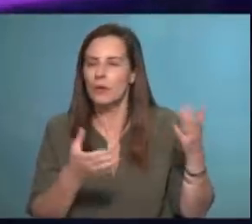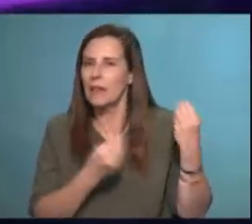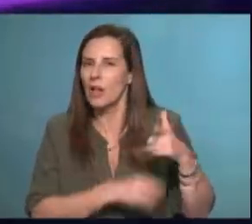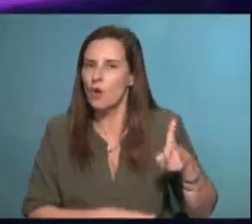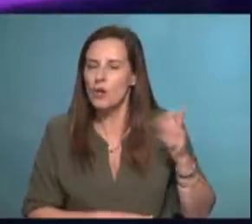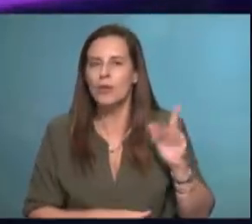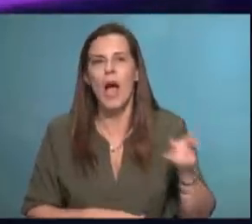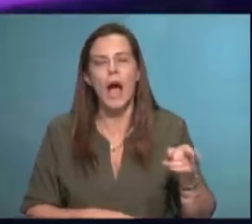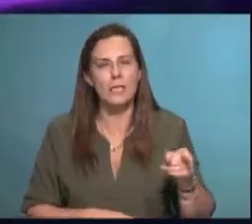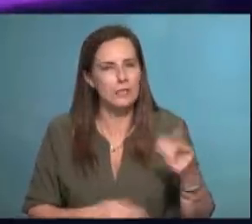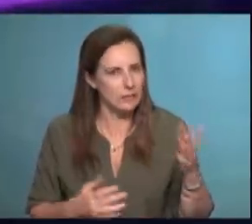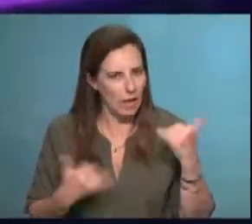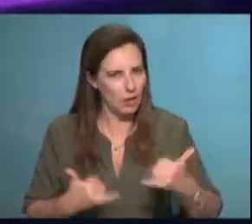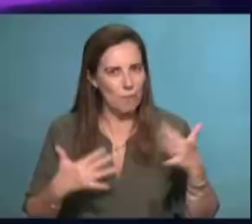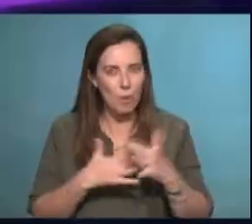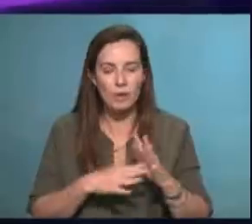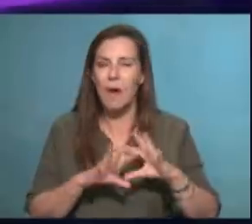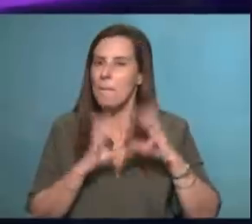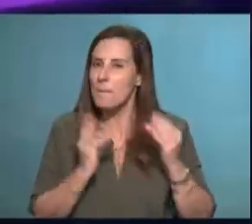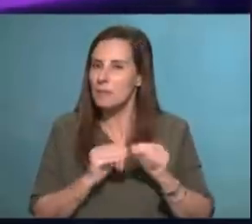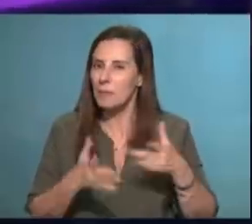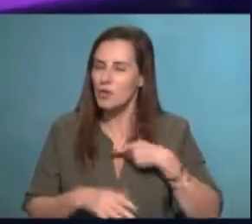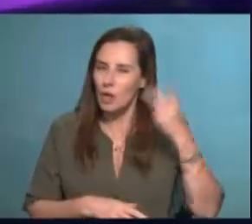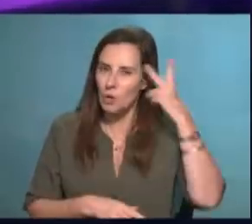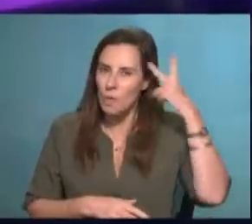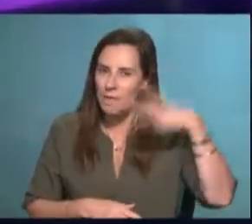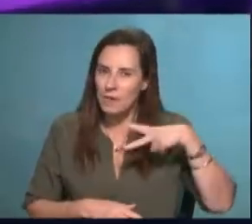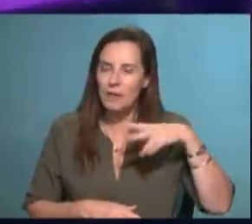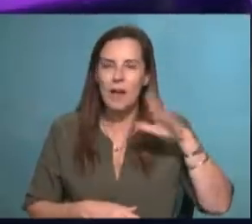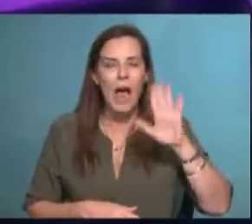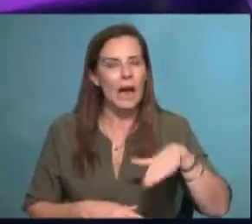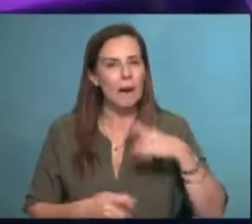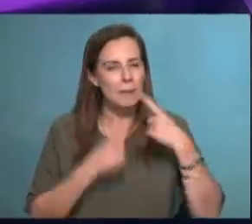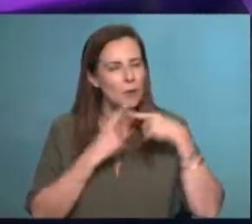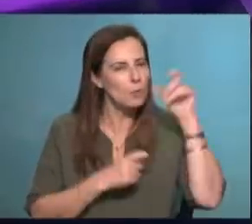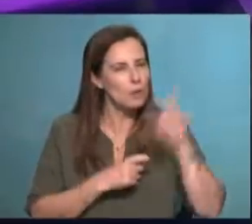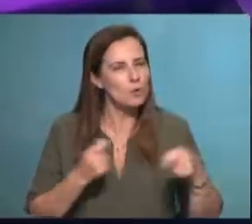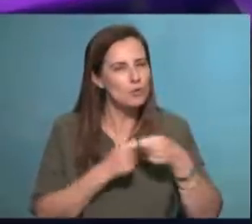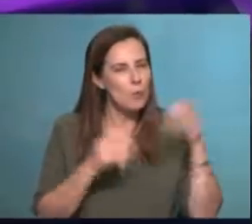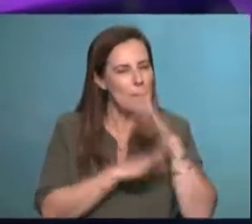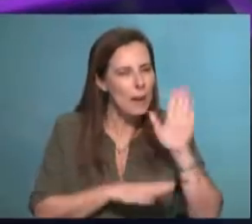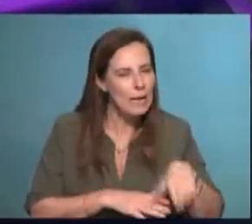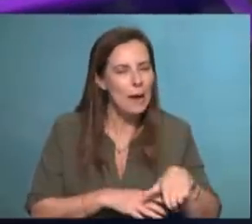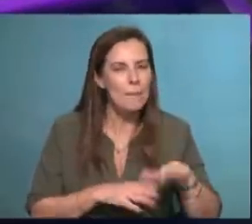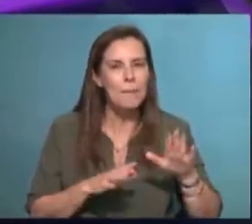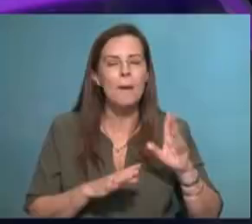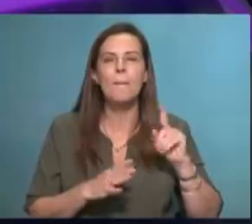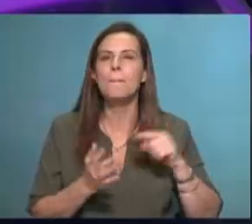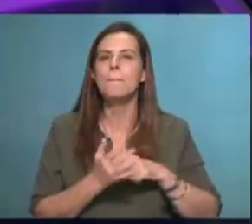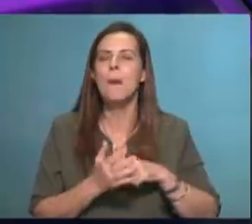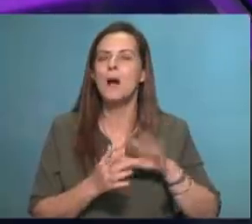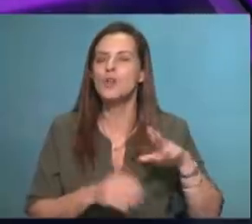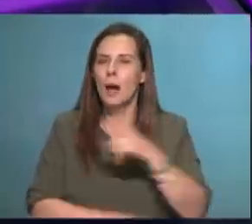מן הסתם הדבר הזה נבדק. אבל בסך הכל, ממה שאנחנו מבינים, גם משיחות עם האנשים שסובבים איתו, גם עם מה שמבינה כרגע מערכת